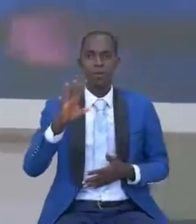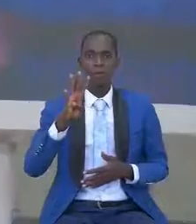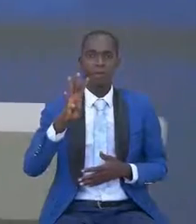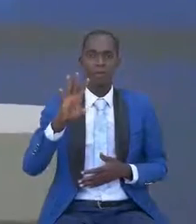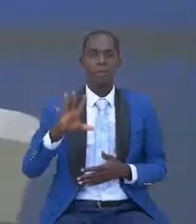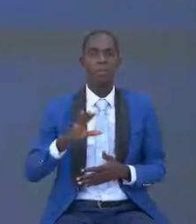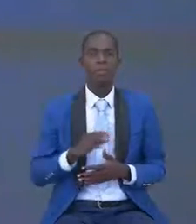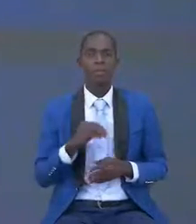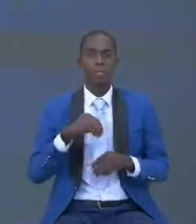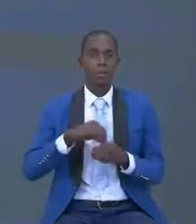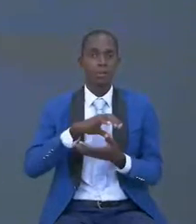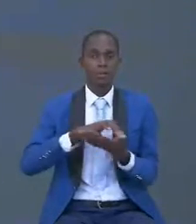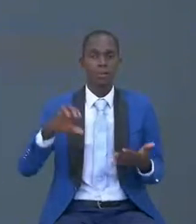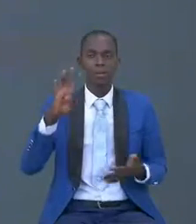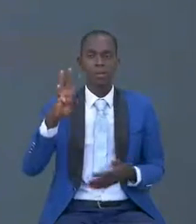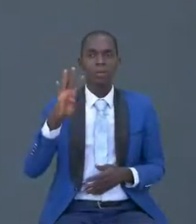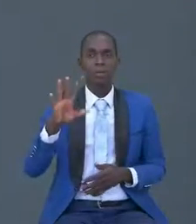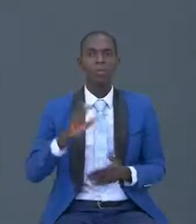Verset 45.